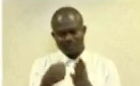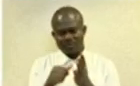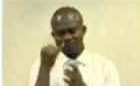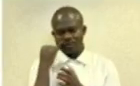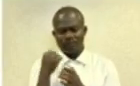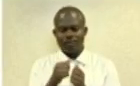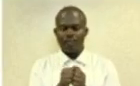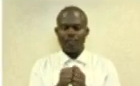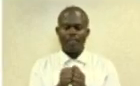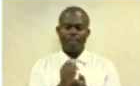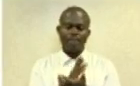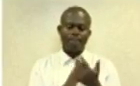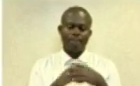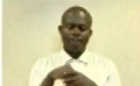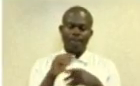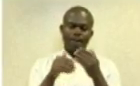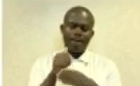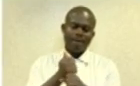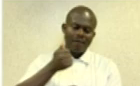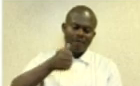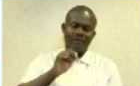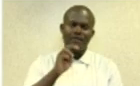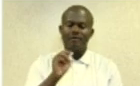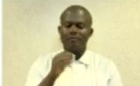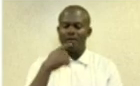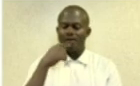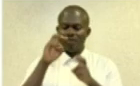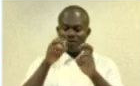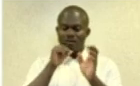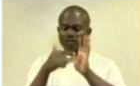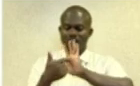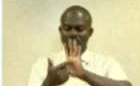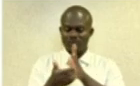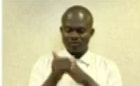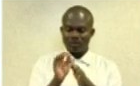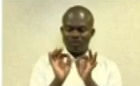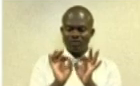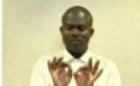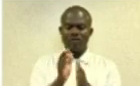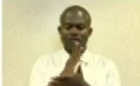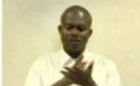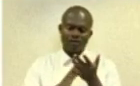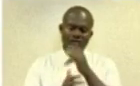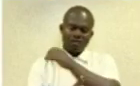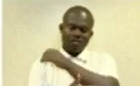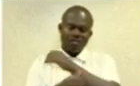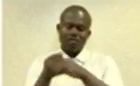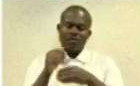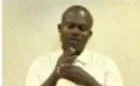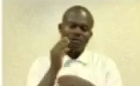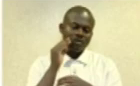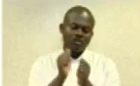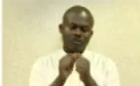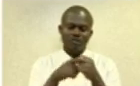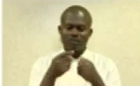ikibazo nyine hari bamwe muri barwemezamirimo bakorana n'urugo irembo bagiye bavugaho kutagaragaza ubunyangamugayo aho hari abarigishije amafaranga miliyoni